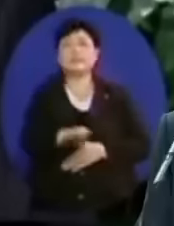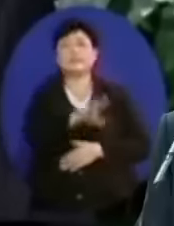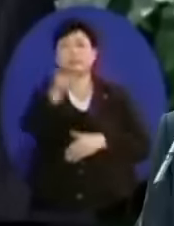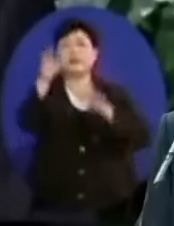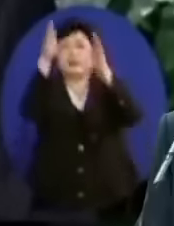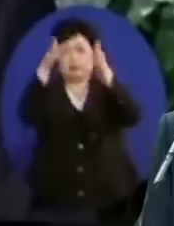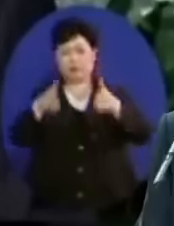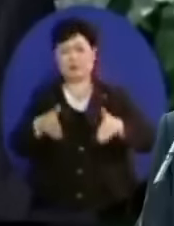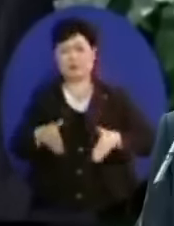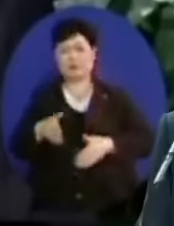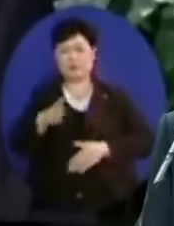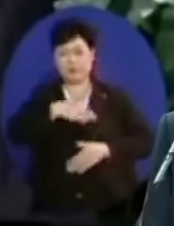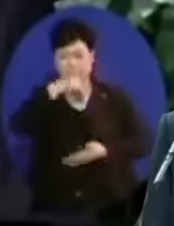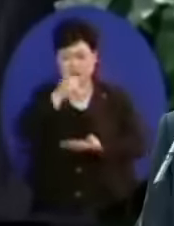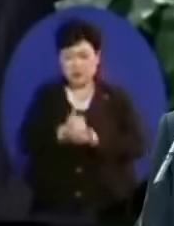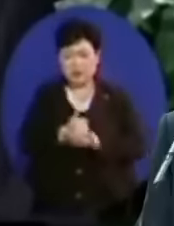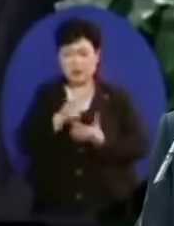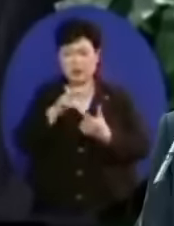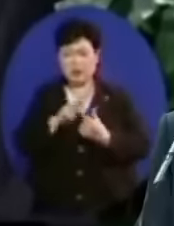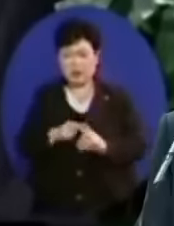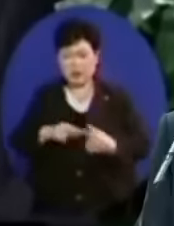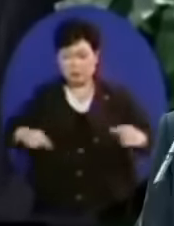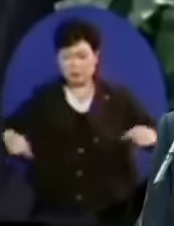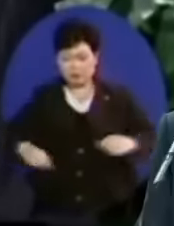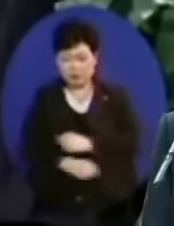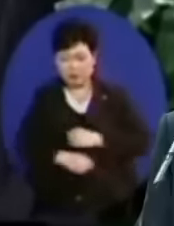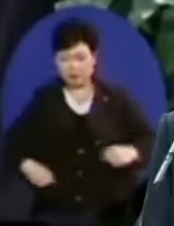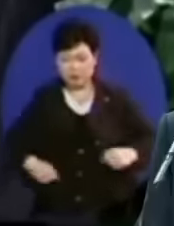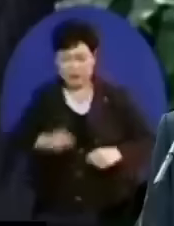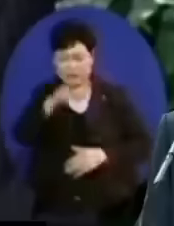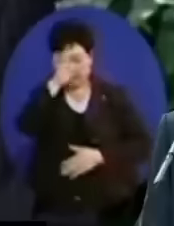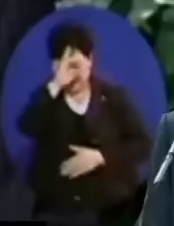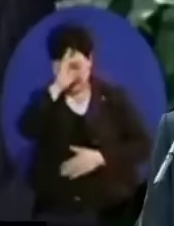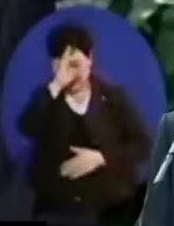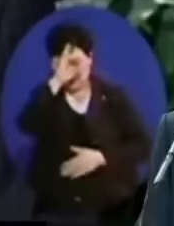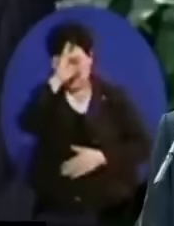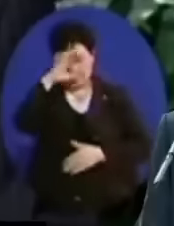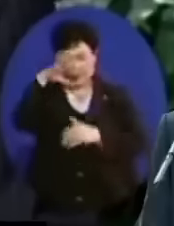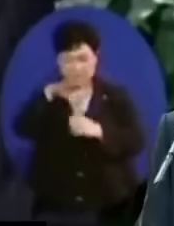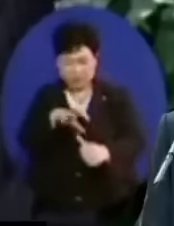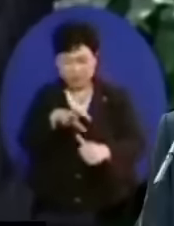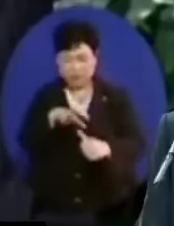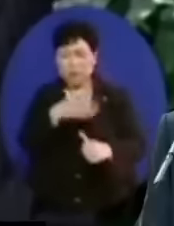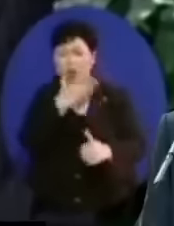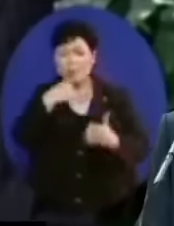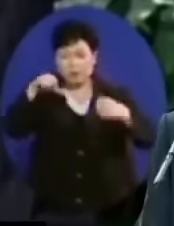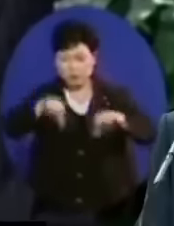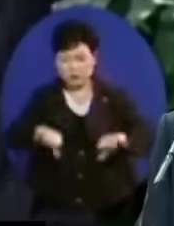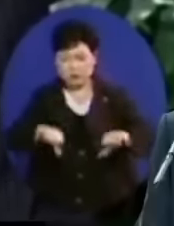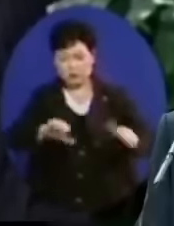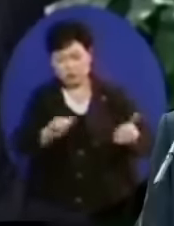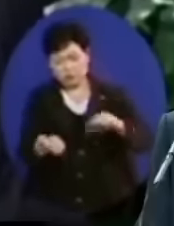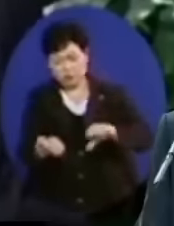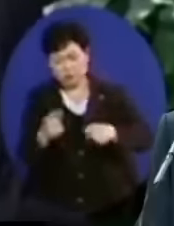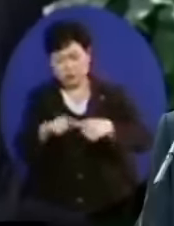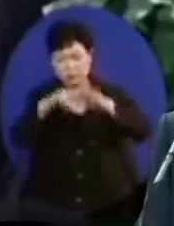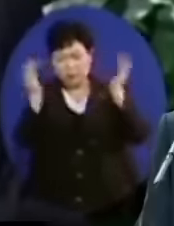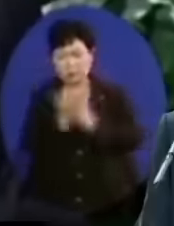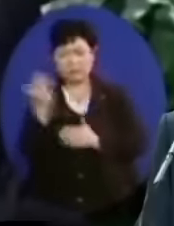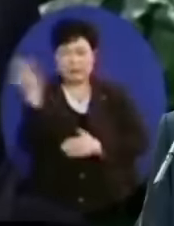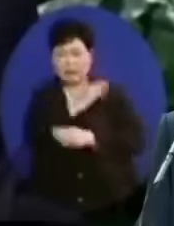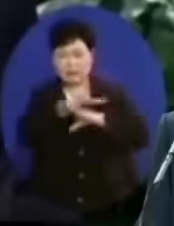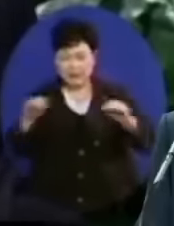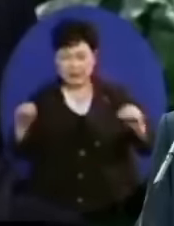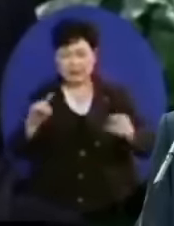통해서 내 죄와 불의와 질병과 저주와 죽음이 청산되어버린 것을